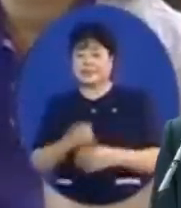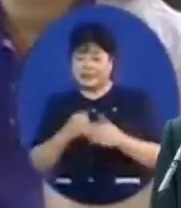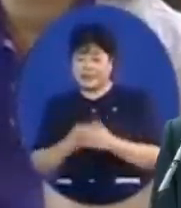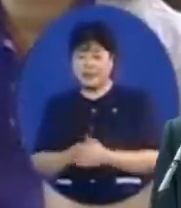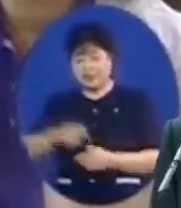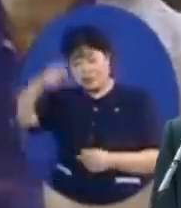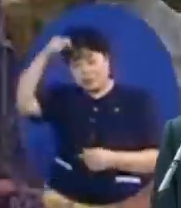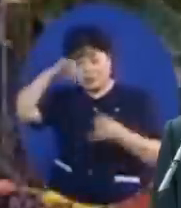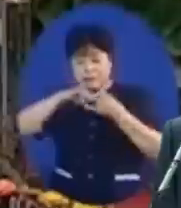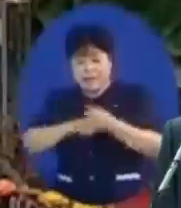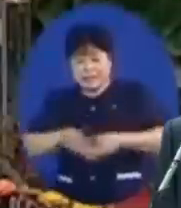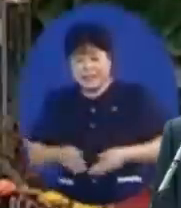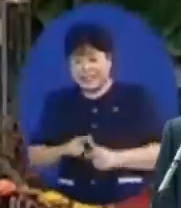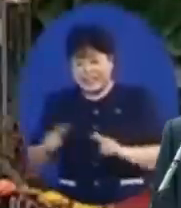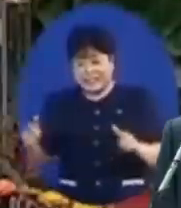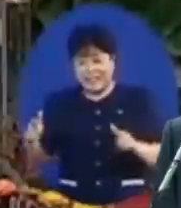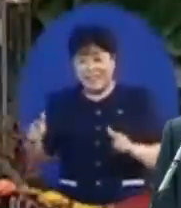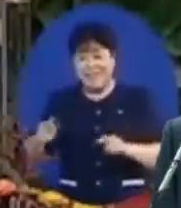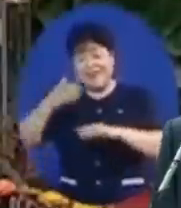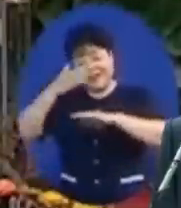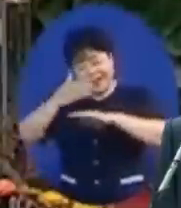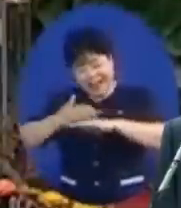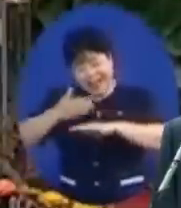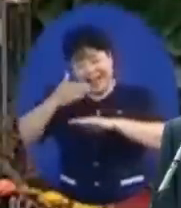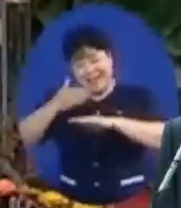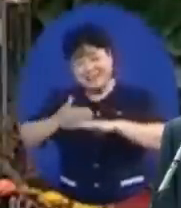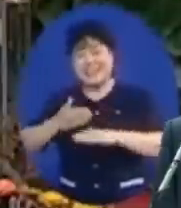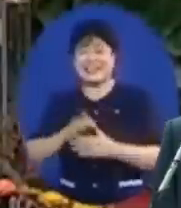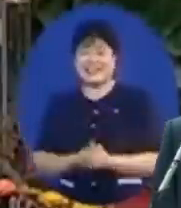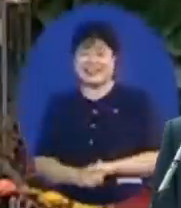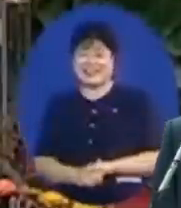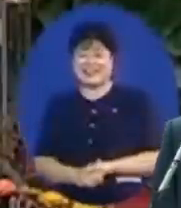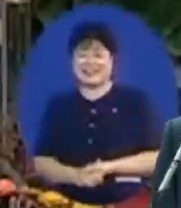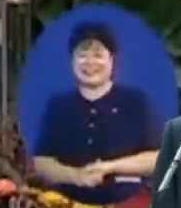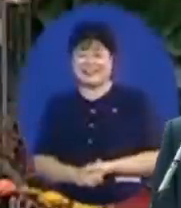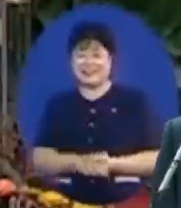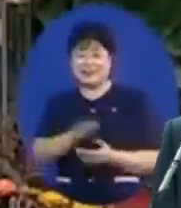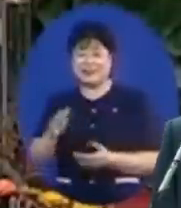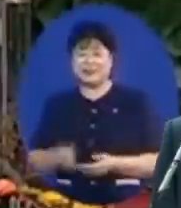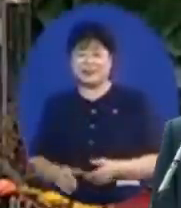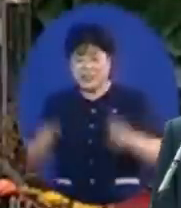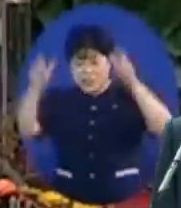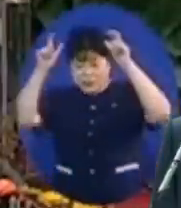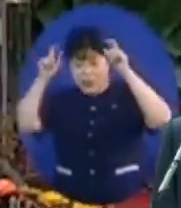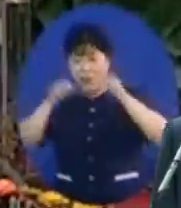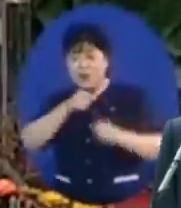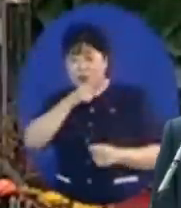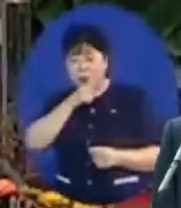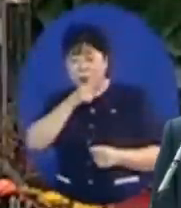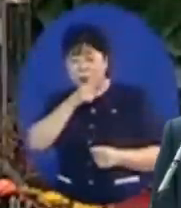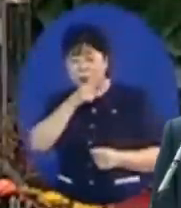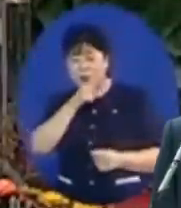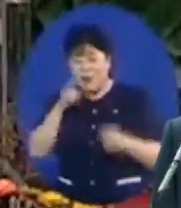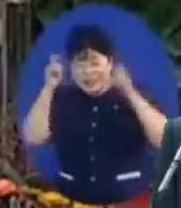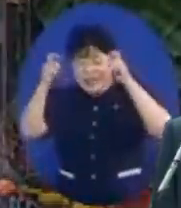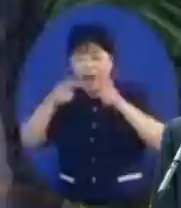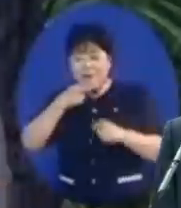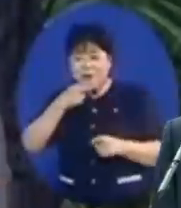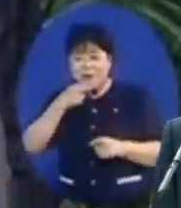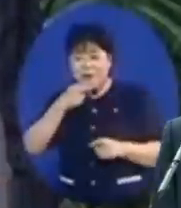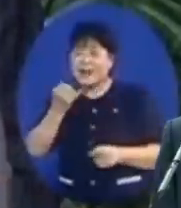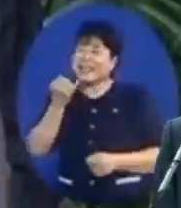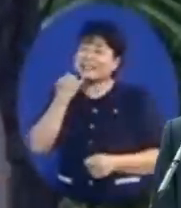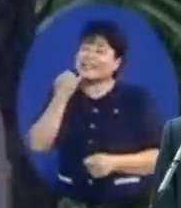그러므로 구약시대에 안 태어난 것 얼씨구나 좋다 감사할 수밖에 없습니다. 우리 소나 염소나 양이나 비둘기 안 가져와도 얼마나